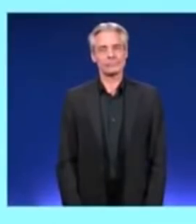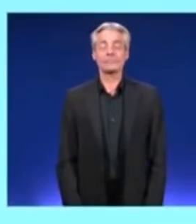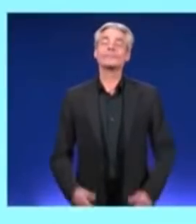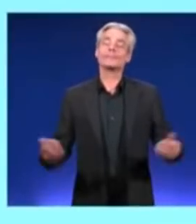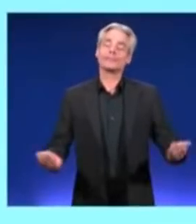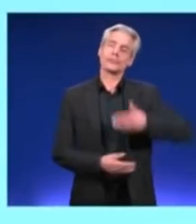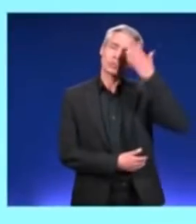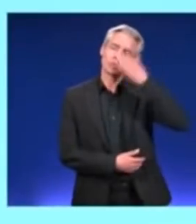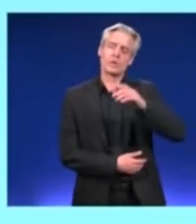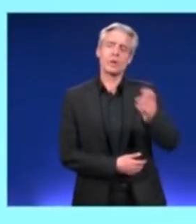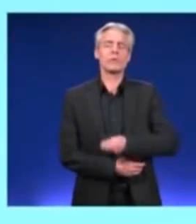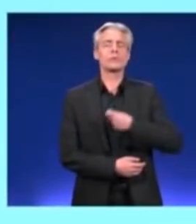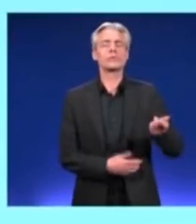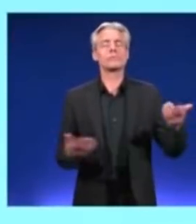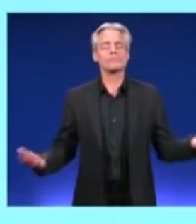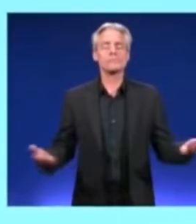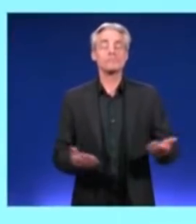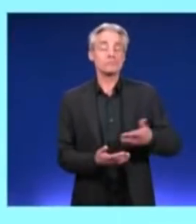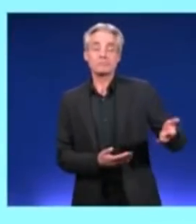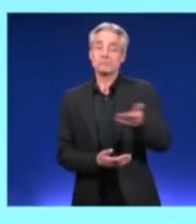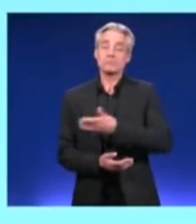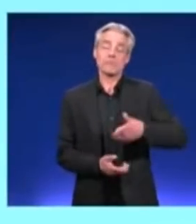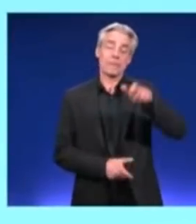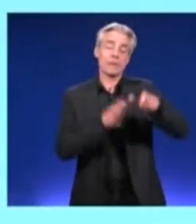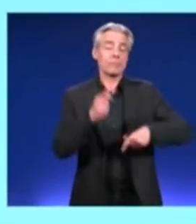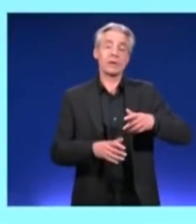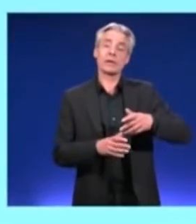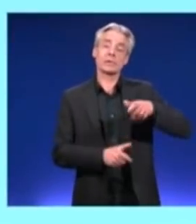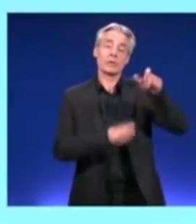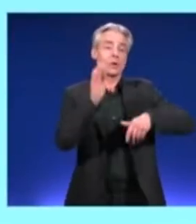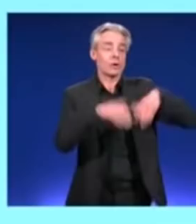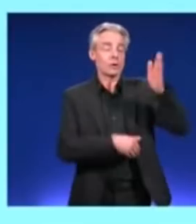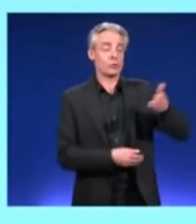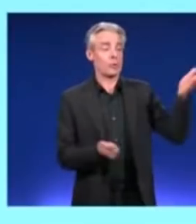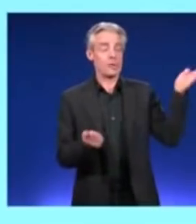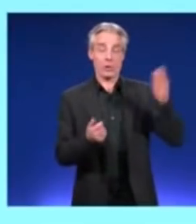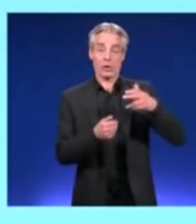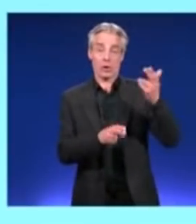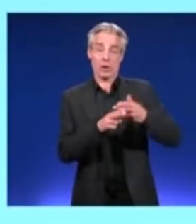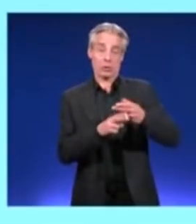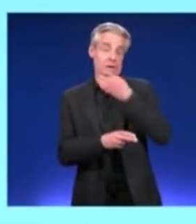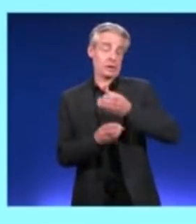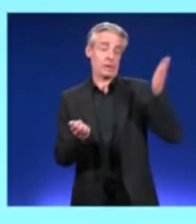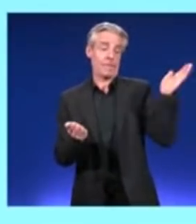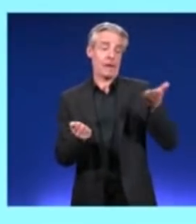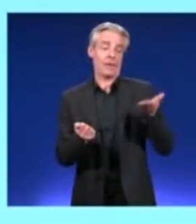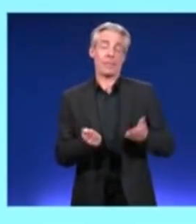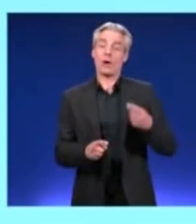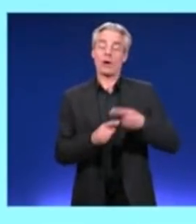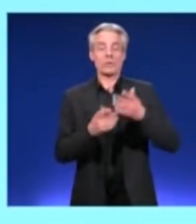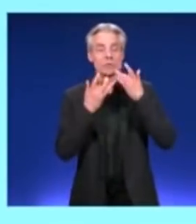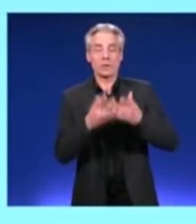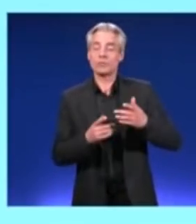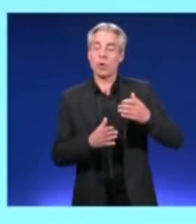Je sais la déception des candidates et candidats dont je viens ici d'évoquer le nom et celle de leur